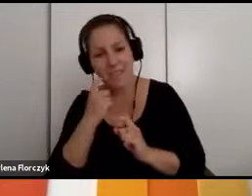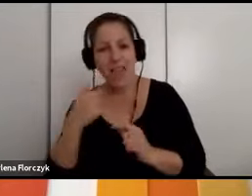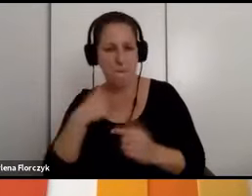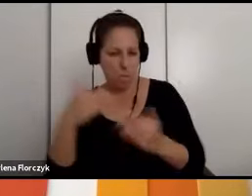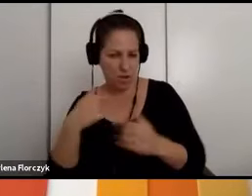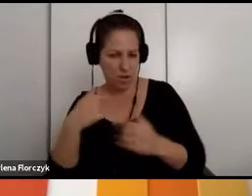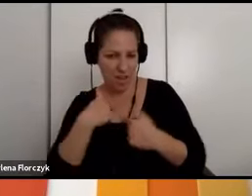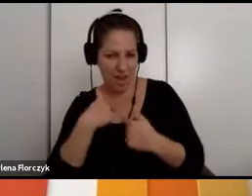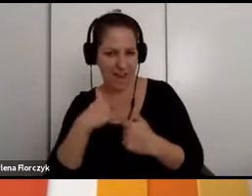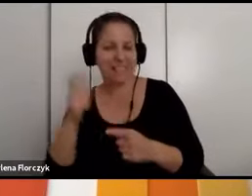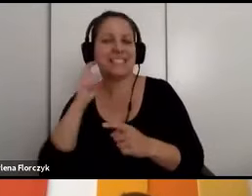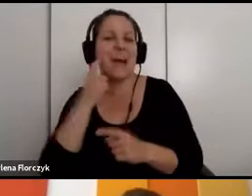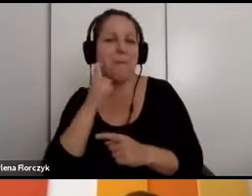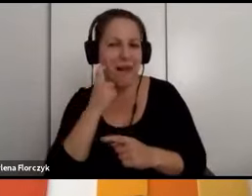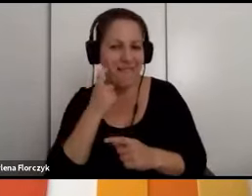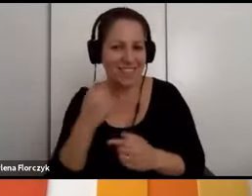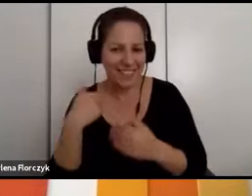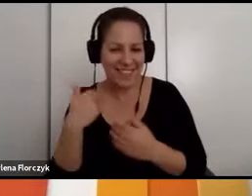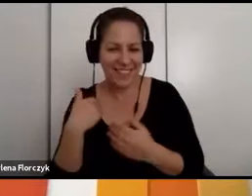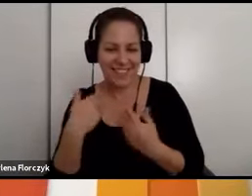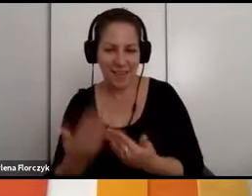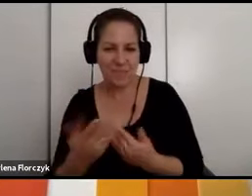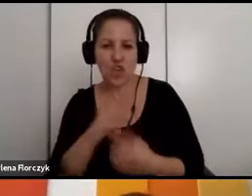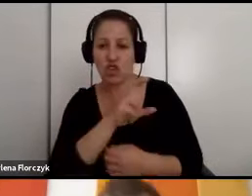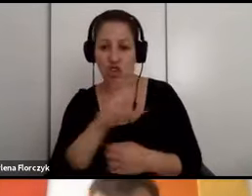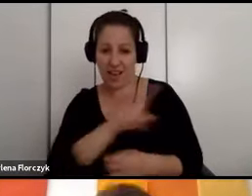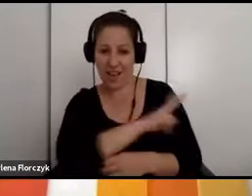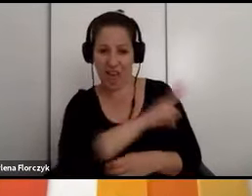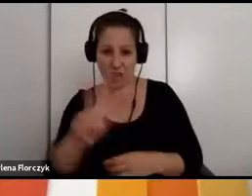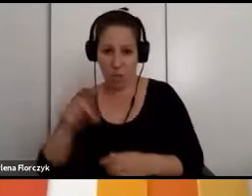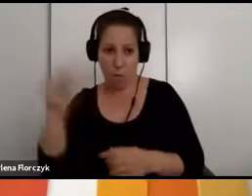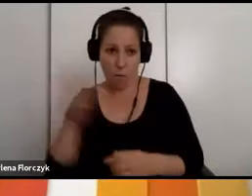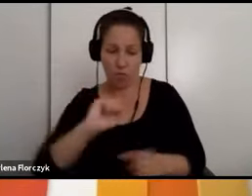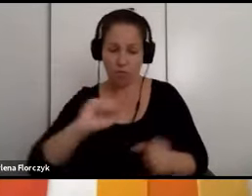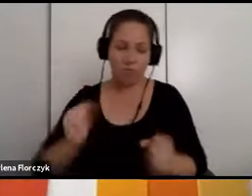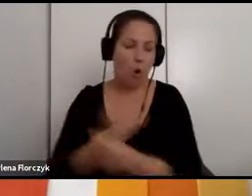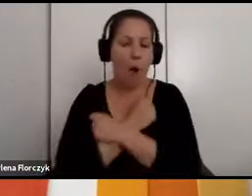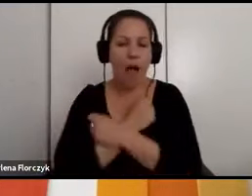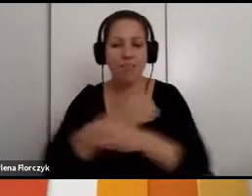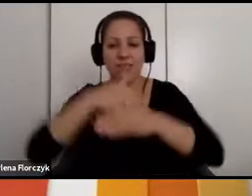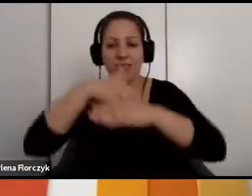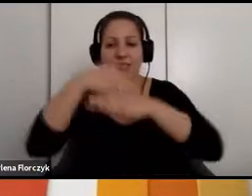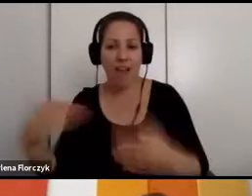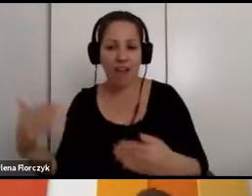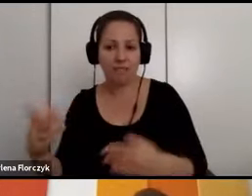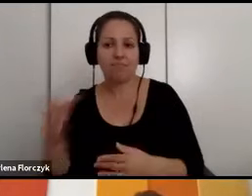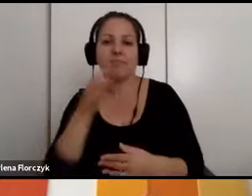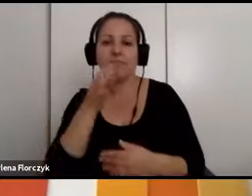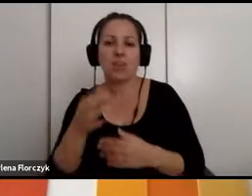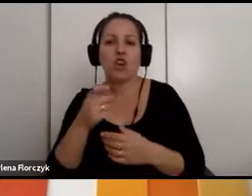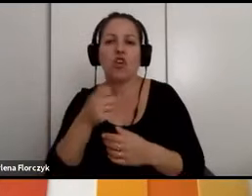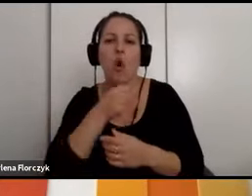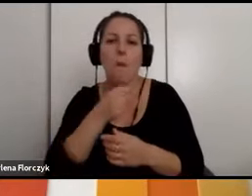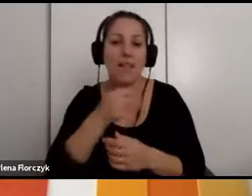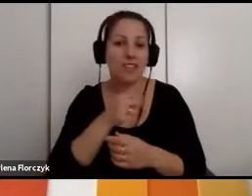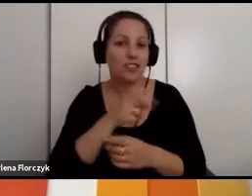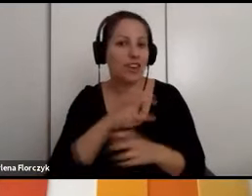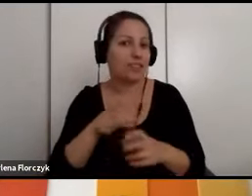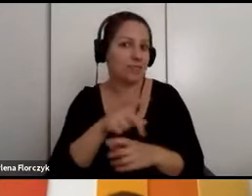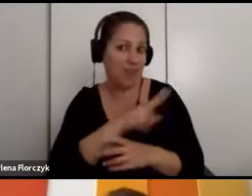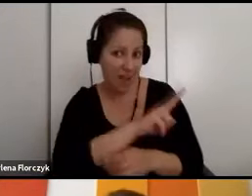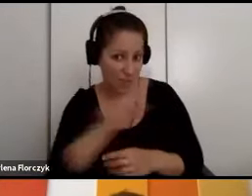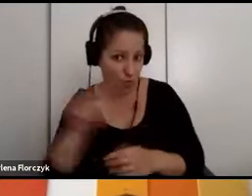to zabawniejsze. Czy każdy musi kochać teatr? I prosimy też o odpowiedzi w komentarzach. Czy każdy musi